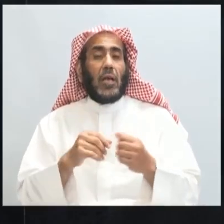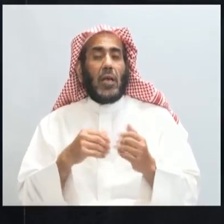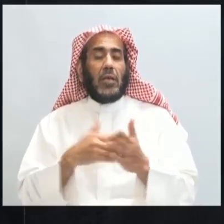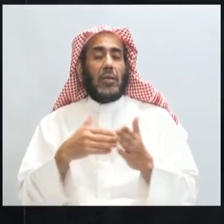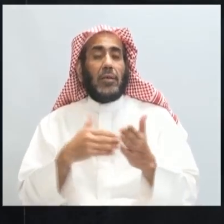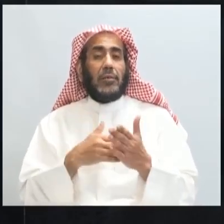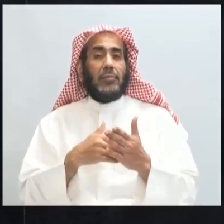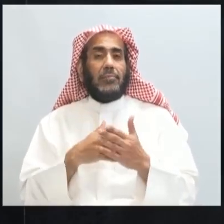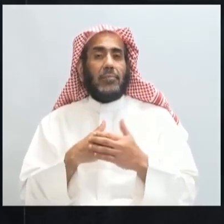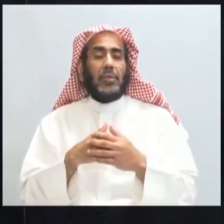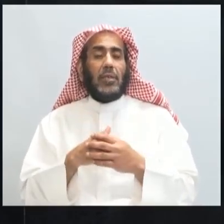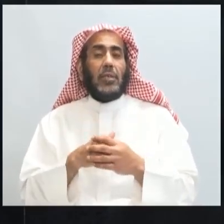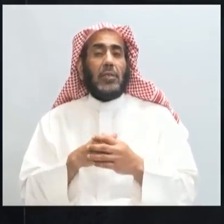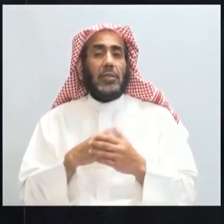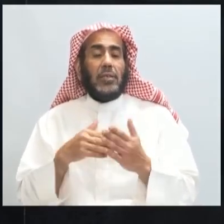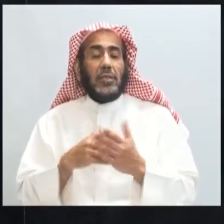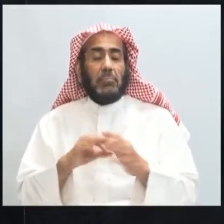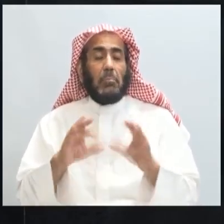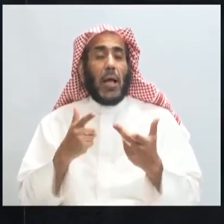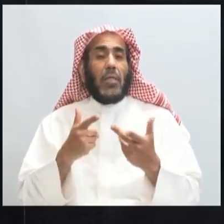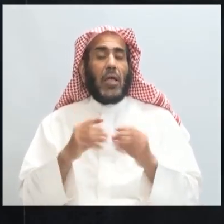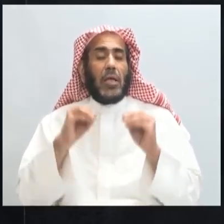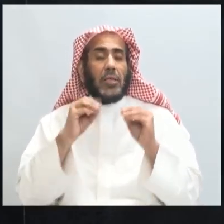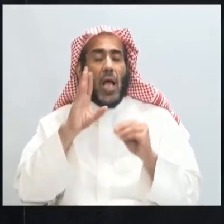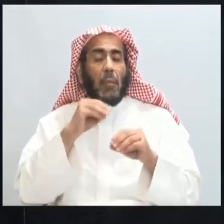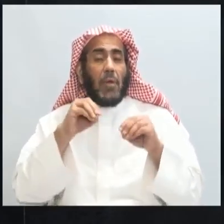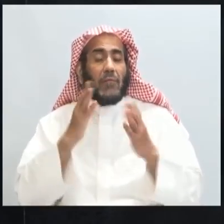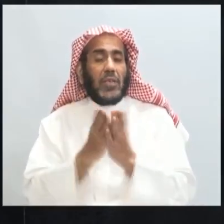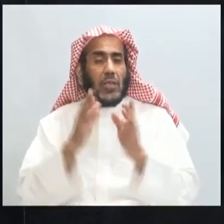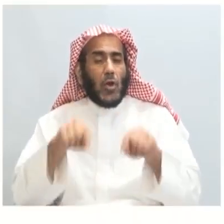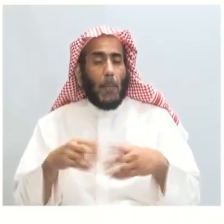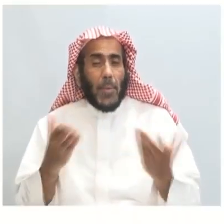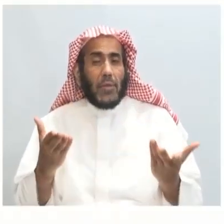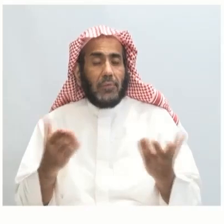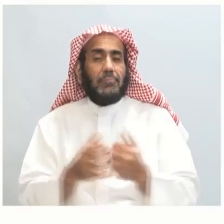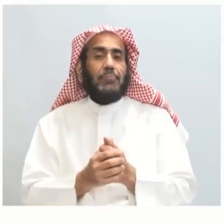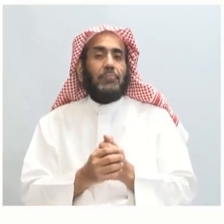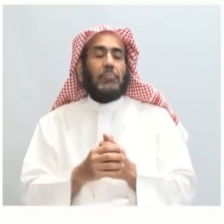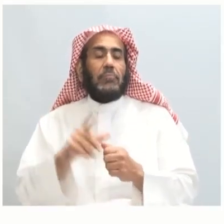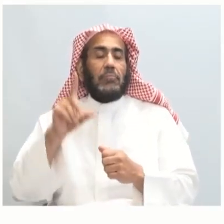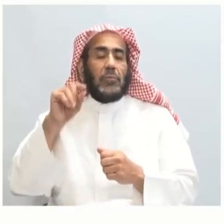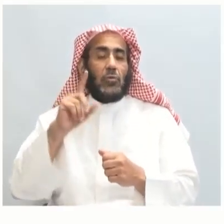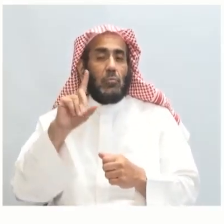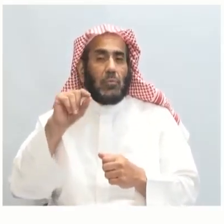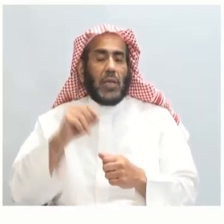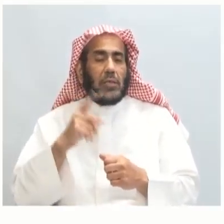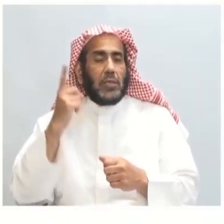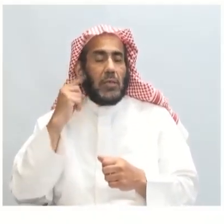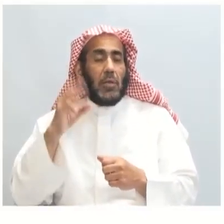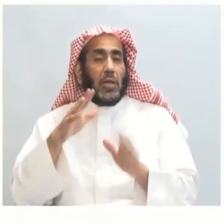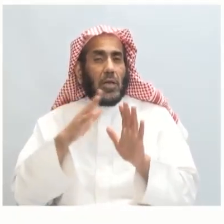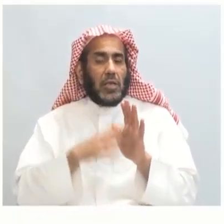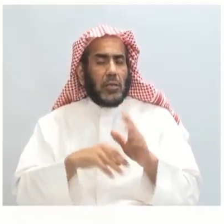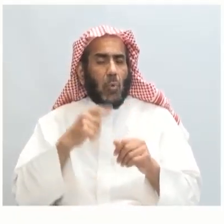طلابي وطالباتي الى ماذا تعلمنا في حصتنا اليوم احسنتم ممتاز استمعنا